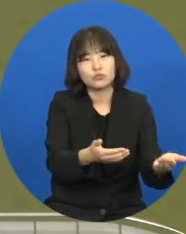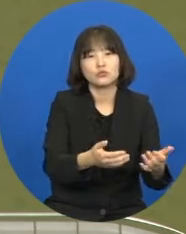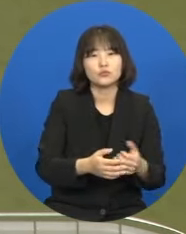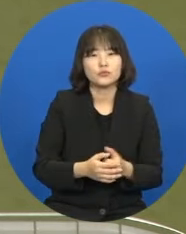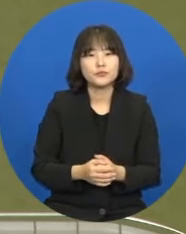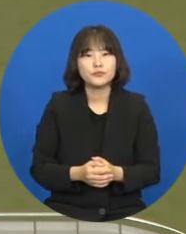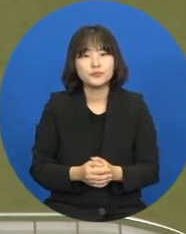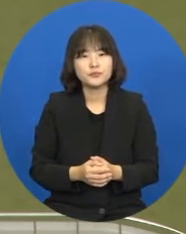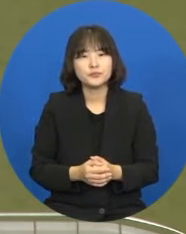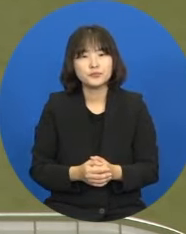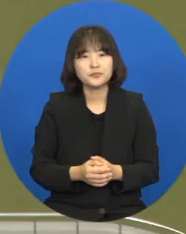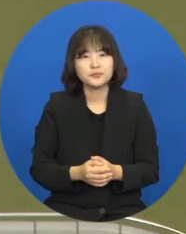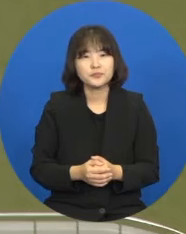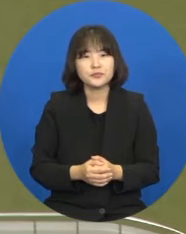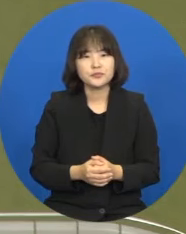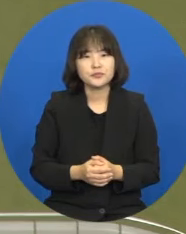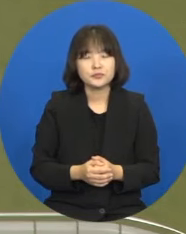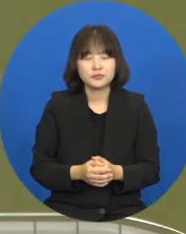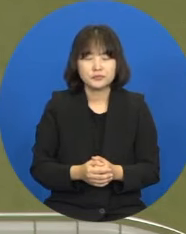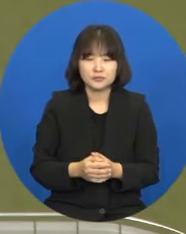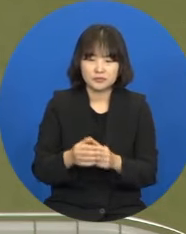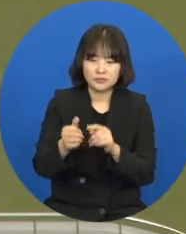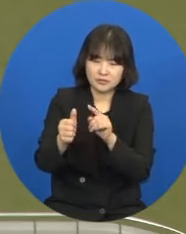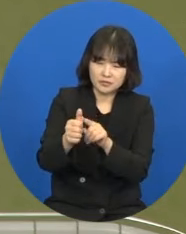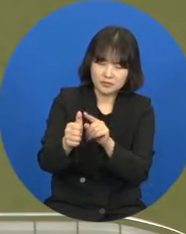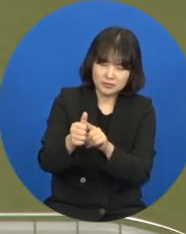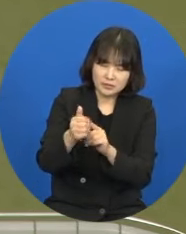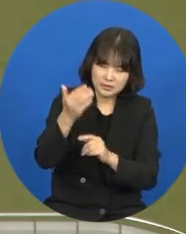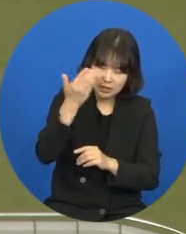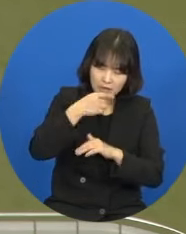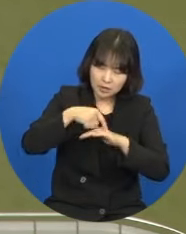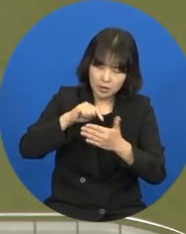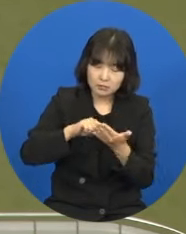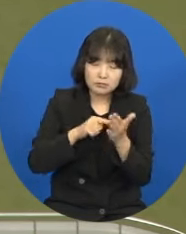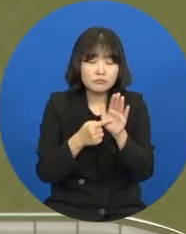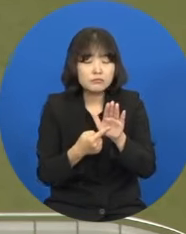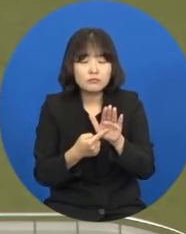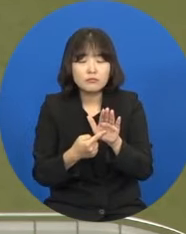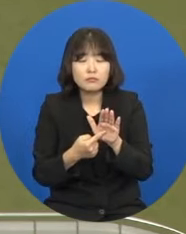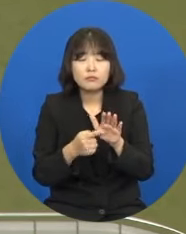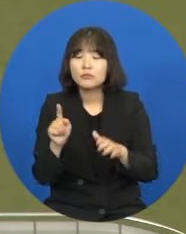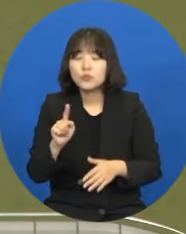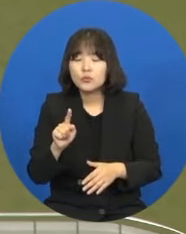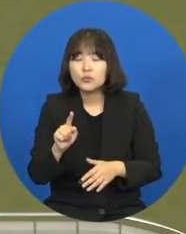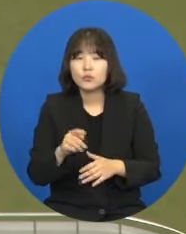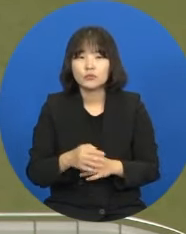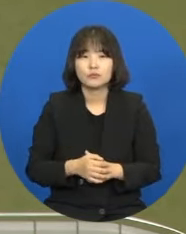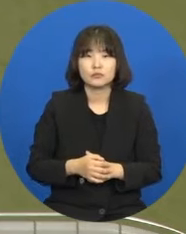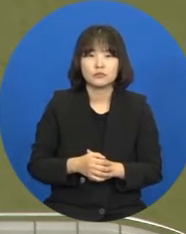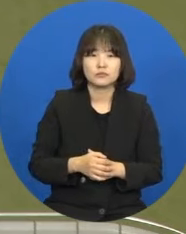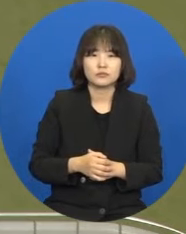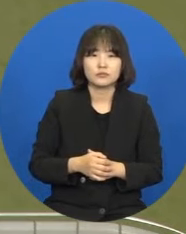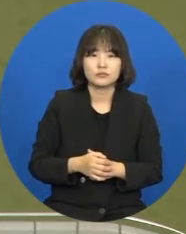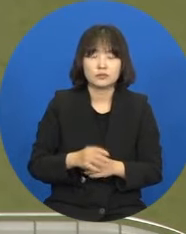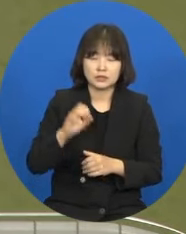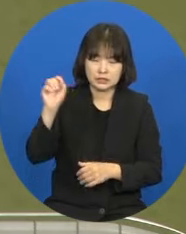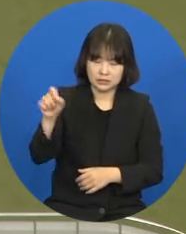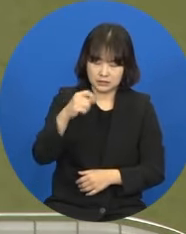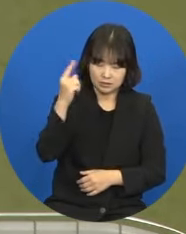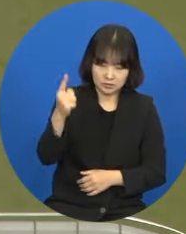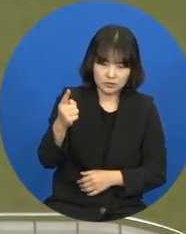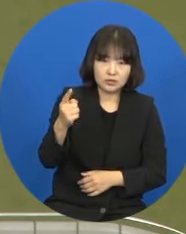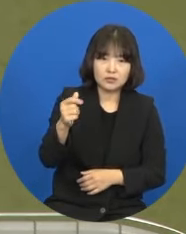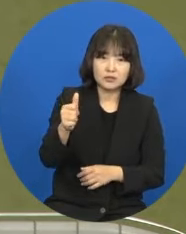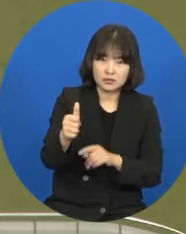깨끗하고 정당하고 그 순결한 마음을 드러낼 다윗은 이것을 하나님이